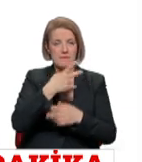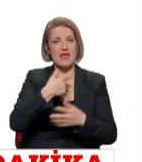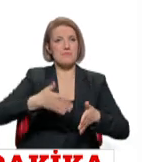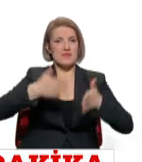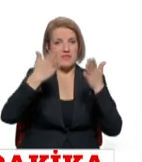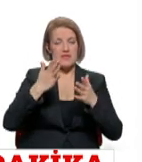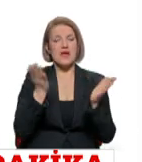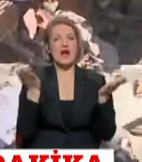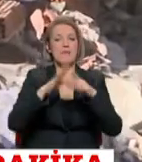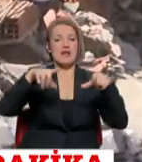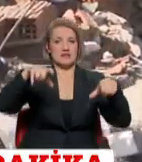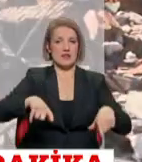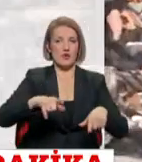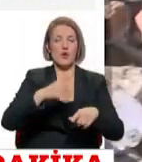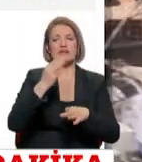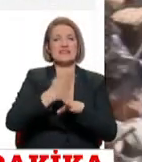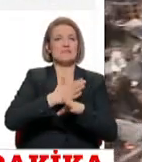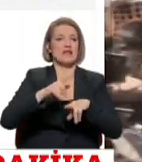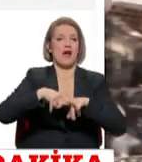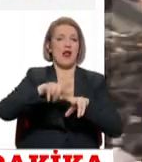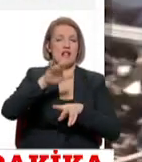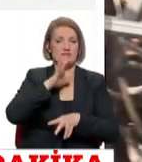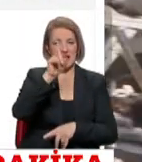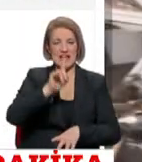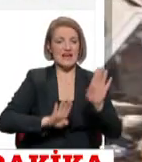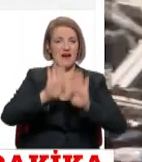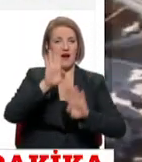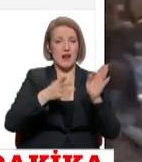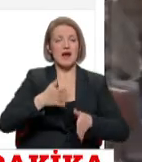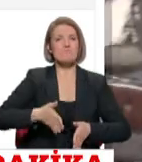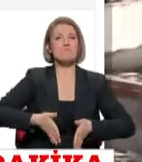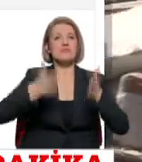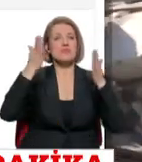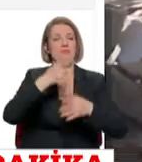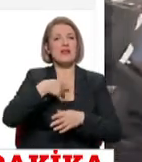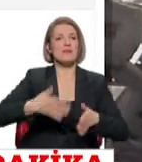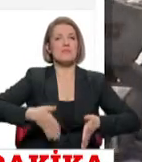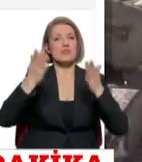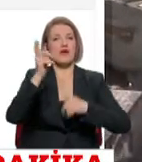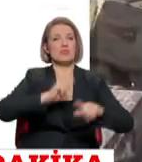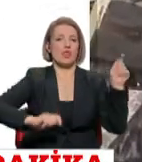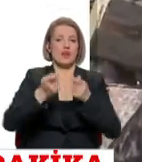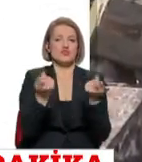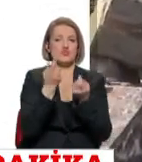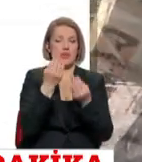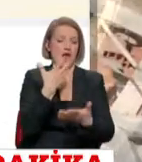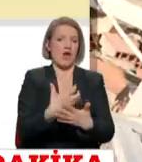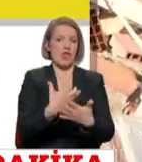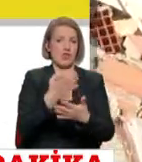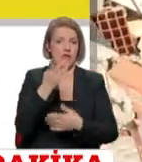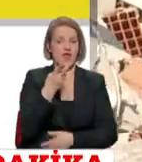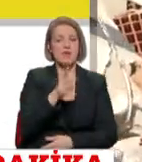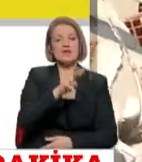spor salonu ve sebze hali var. 2020'deki ilk ihale Adıyaman Belediyesi bina tadilat işi olarak kayıtlara geçti.